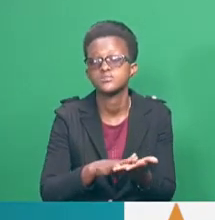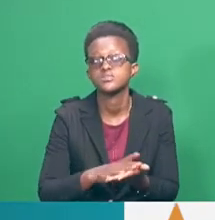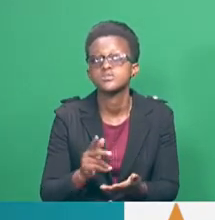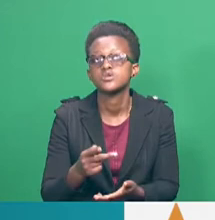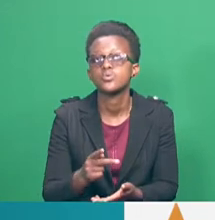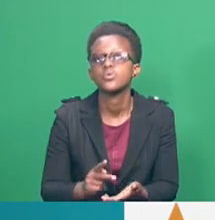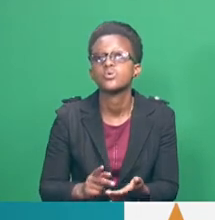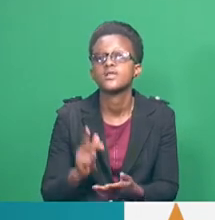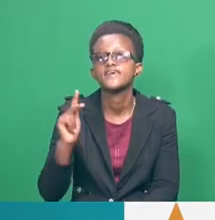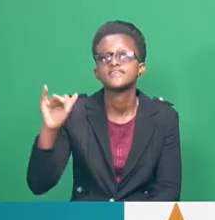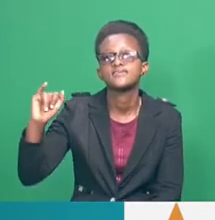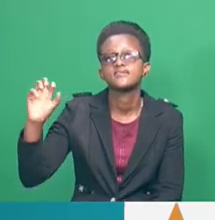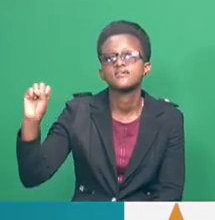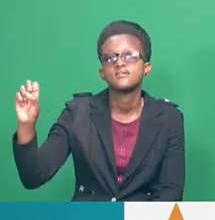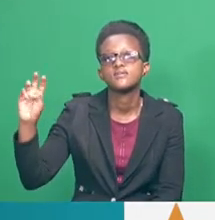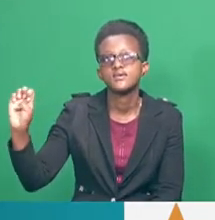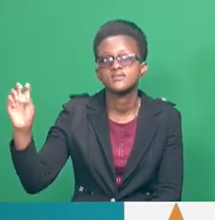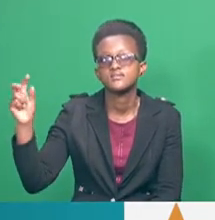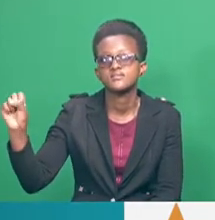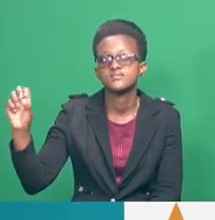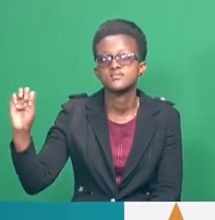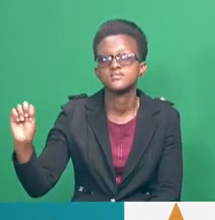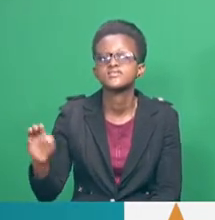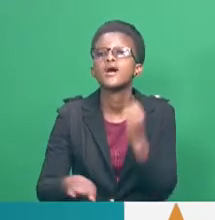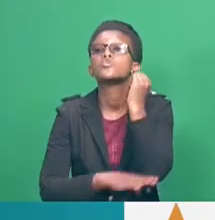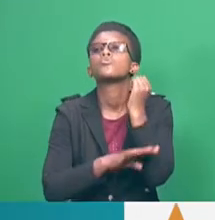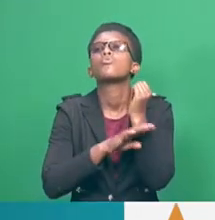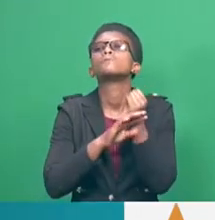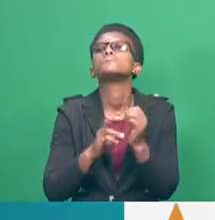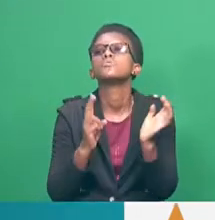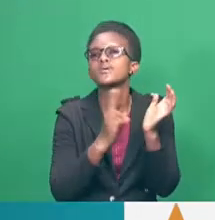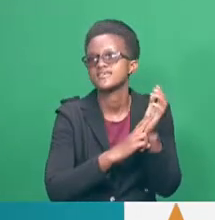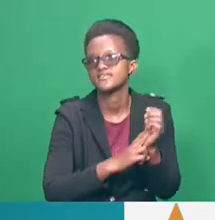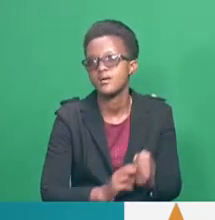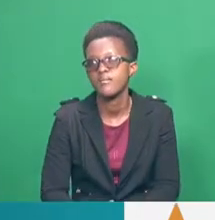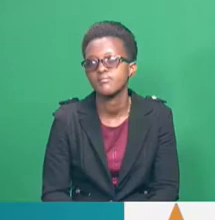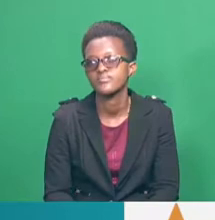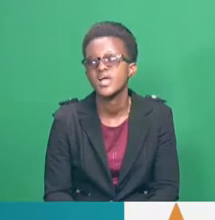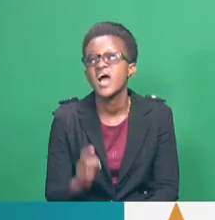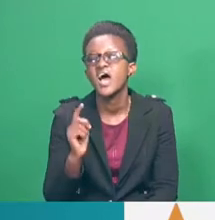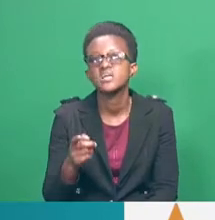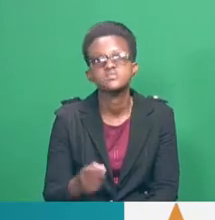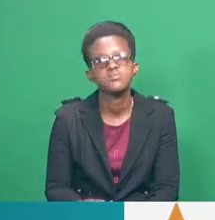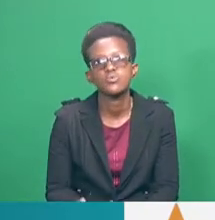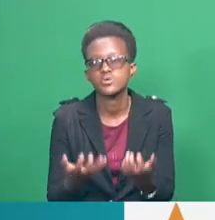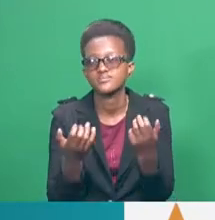wilayani Magu mkoani Mwanza. Sasa na umri wa miaka 7, adha anayopata mzazi wake si ya kumfanya ajitegemee.